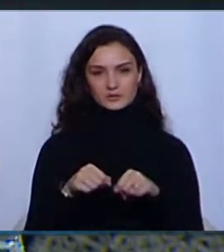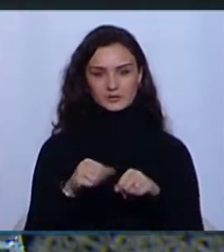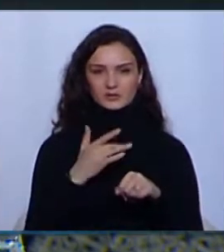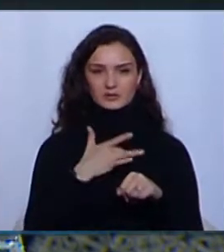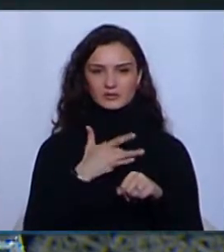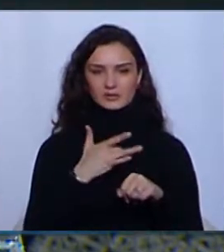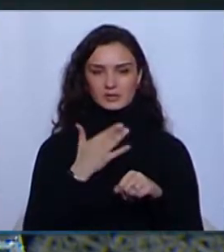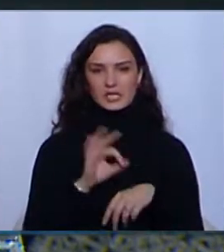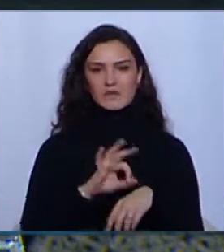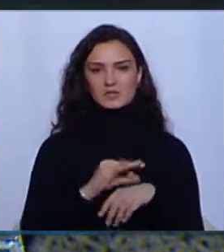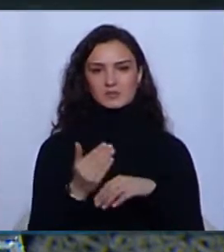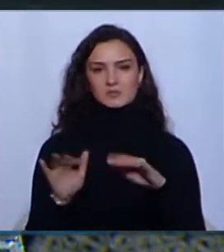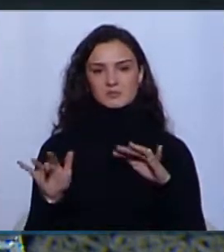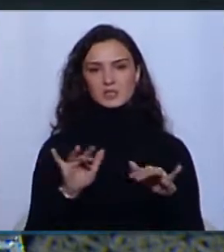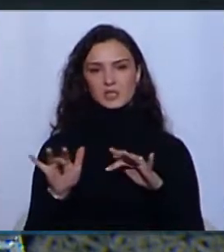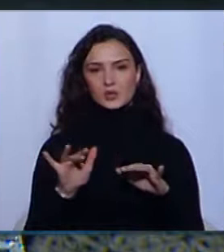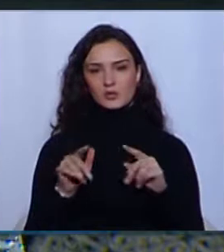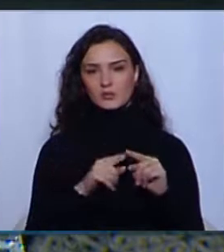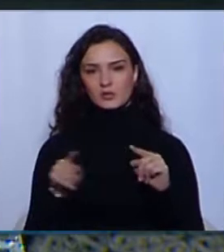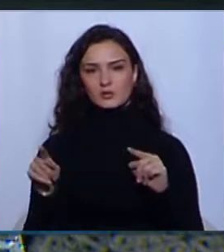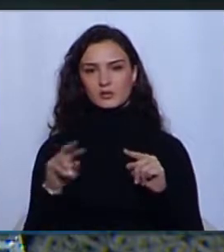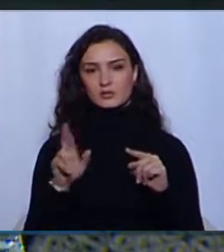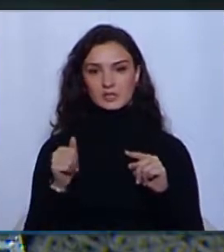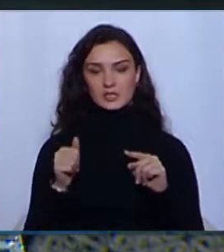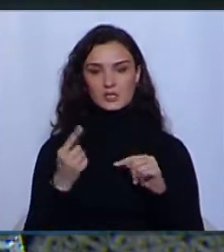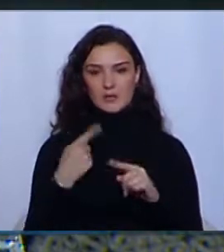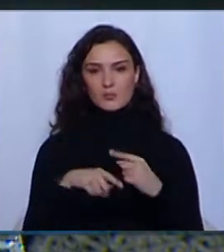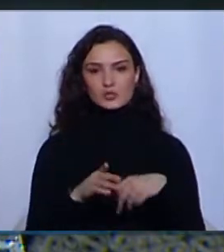განსაზღვროთ დაავადების მიმდინარეობა, პროგნოზი და გამოსავალიც.